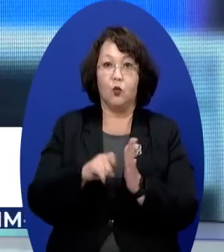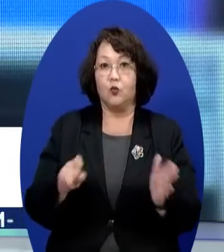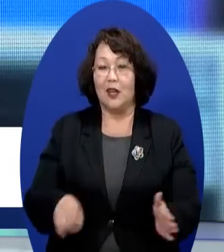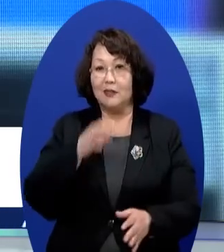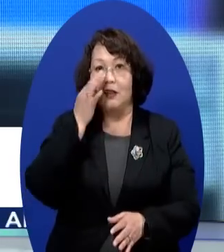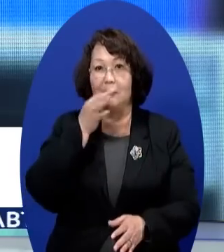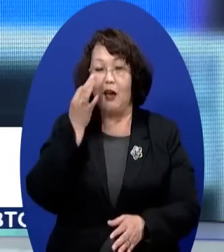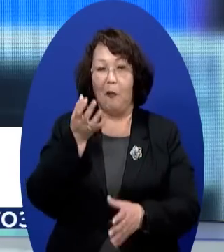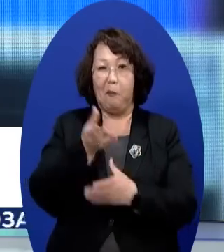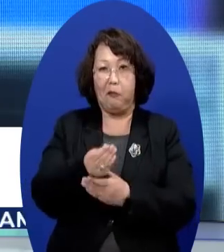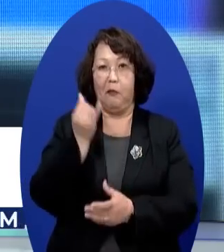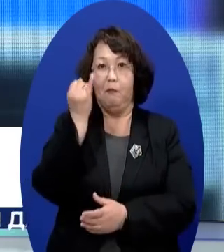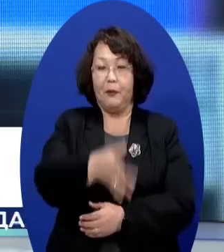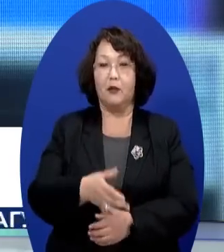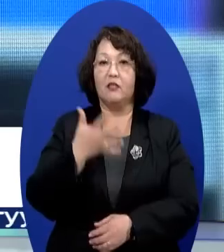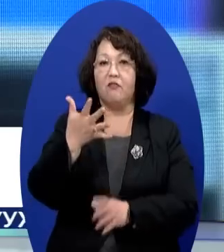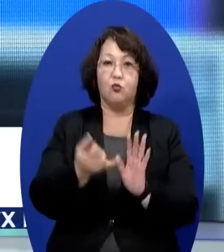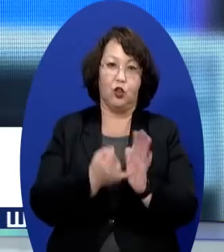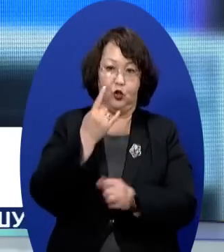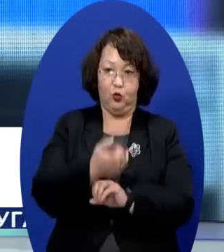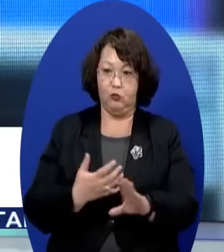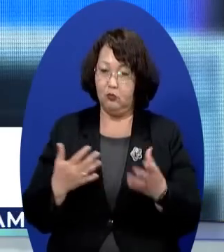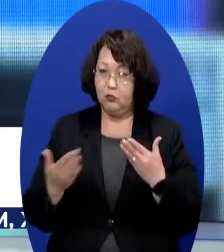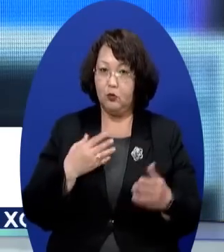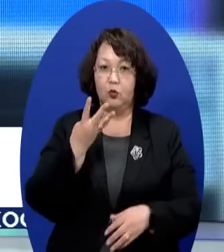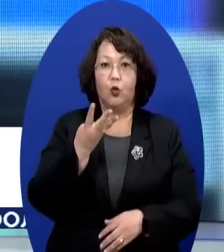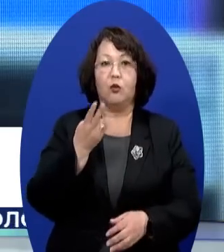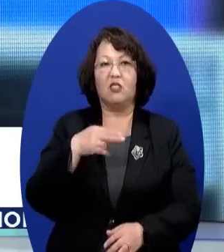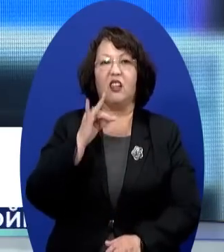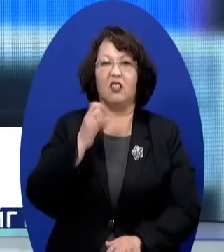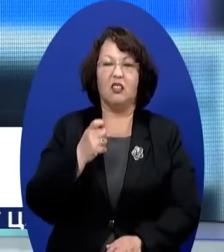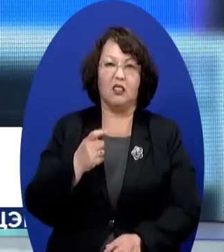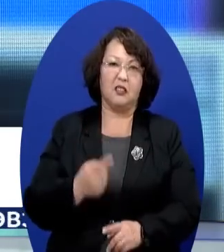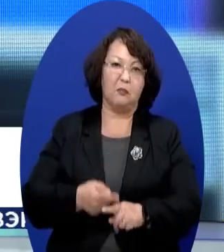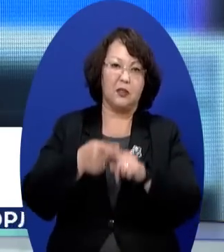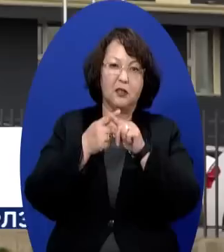заллах гэмт хэрэг 56 бүртгэгдэж өмнөх оны мөн үеэс 4 дахин өссөн байна.